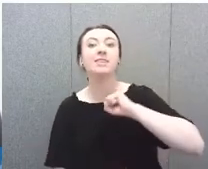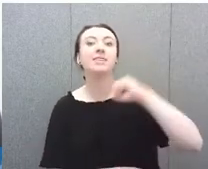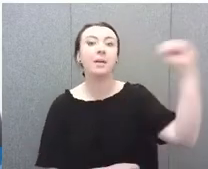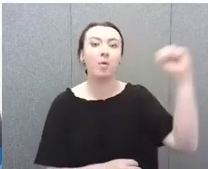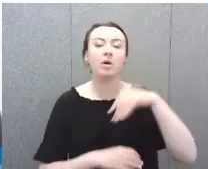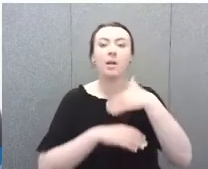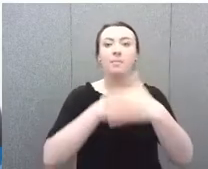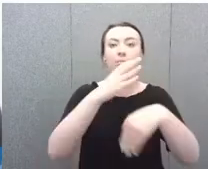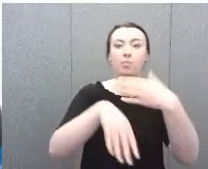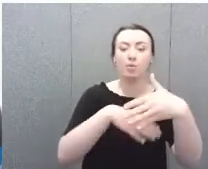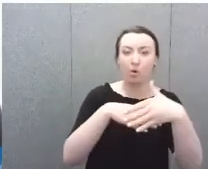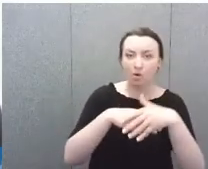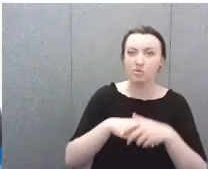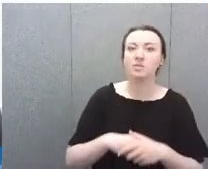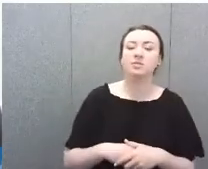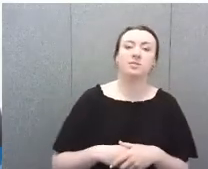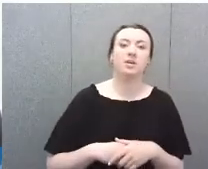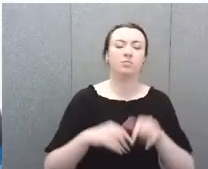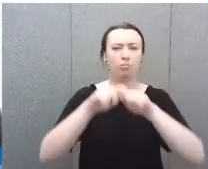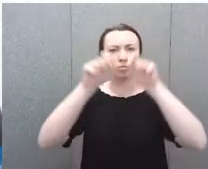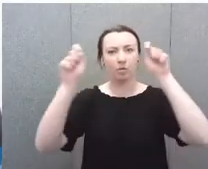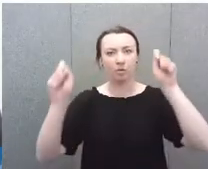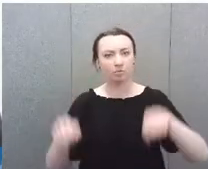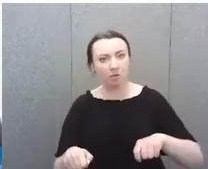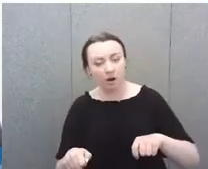Все ли демократические процессы,